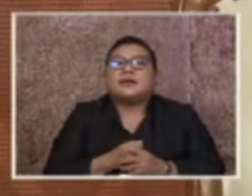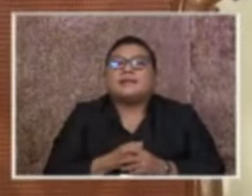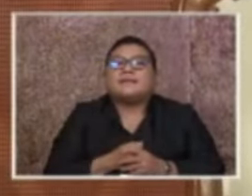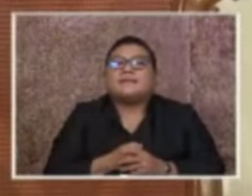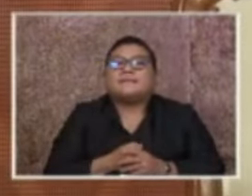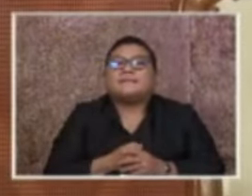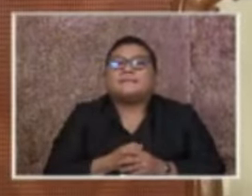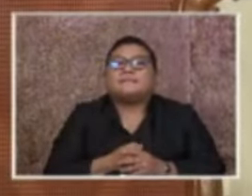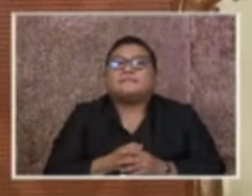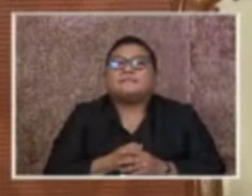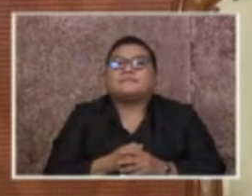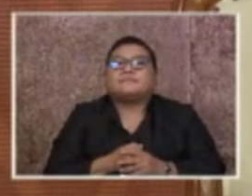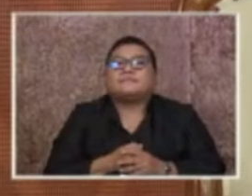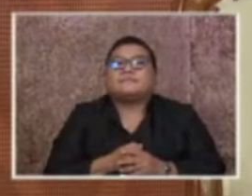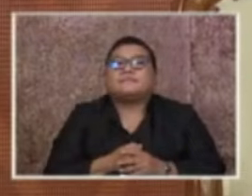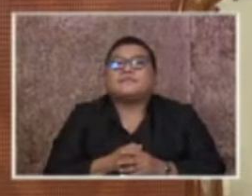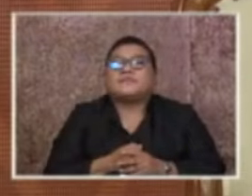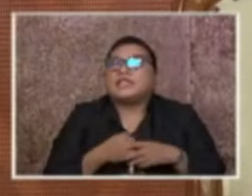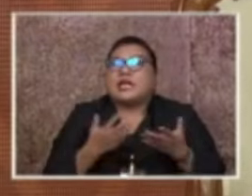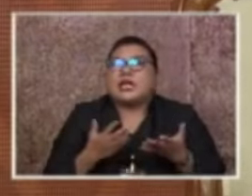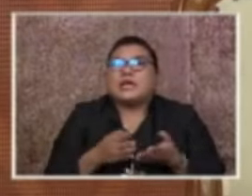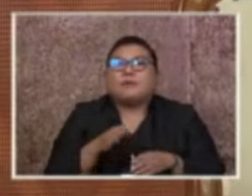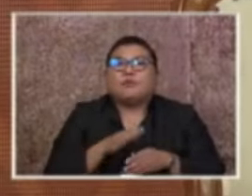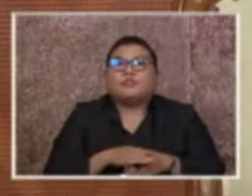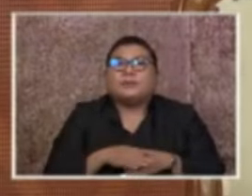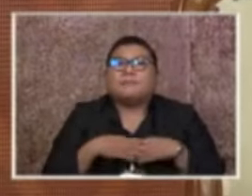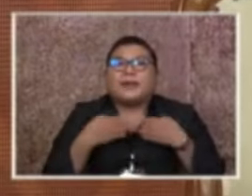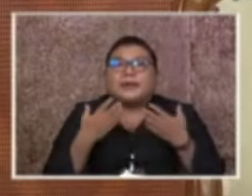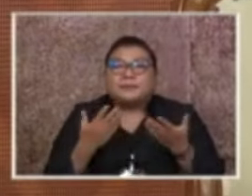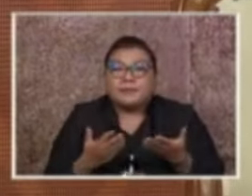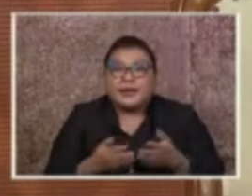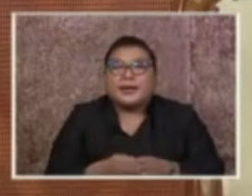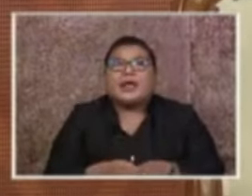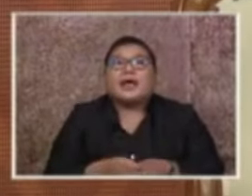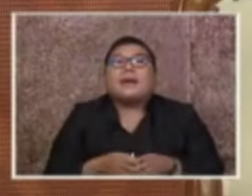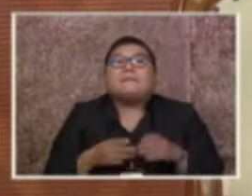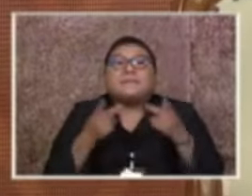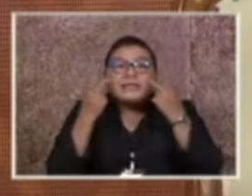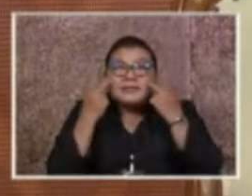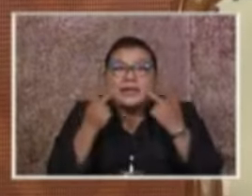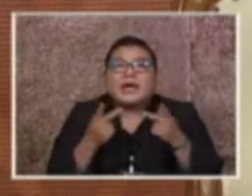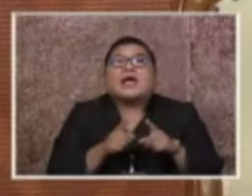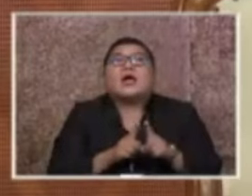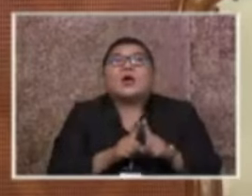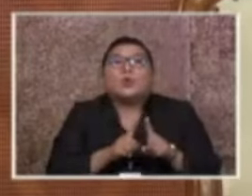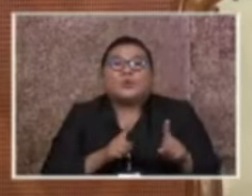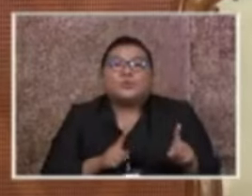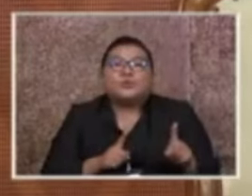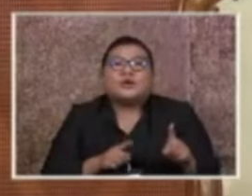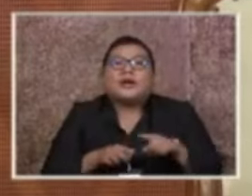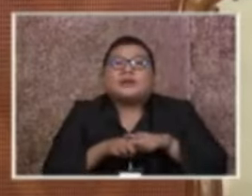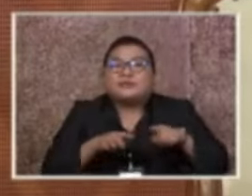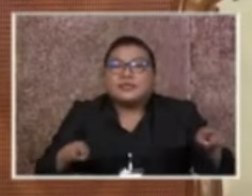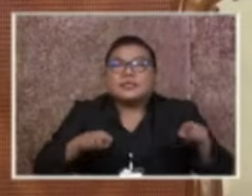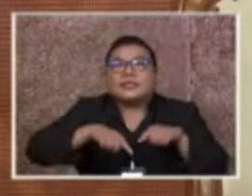ada muatan politik apapun jadi saya hanya menanyakan bagaimana sudah menjaga hubungan lembaga vertikal dan horizontal di daerah agar tidak